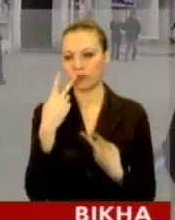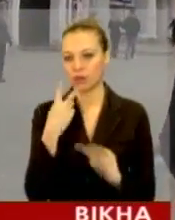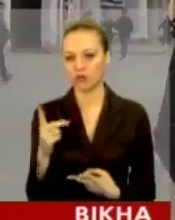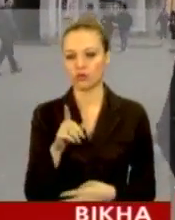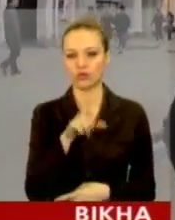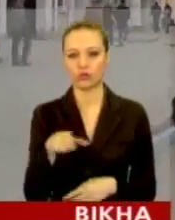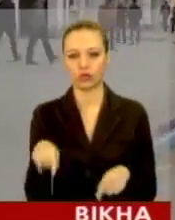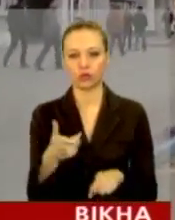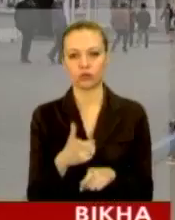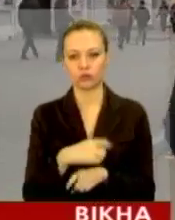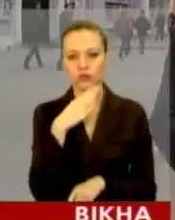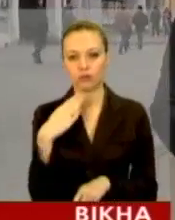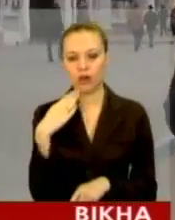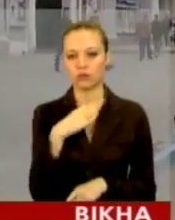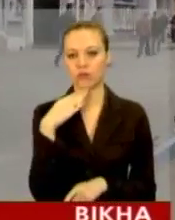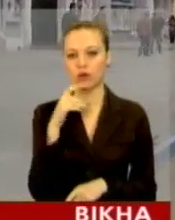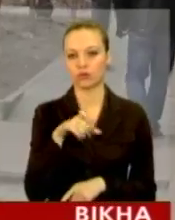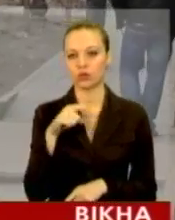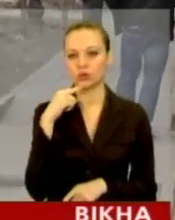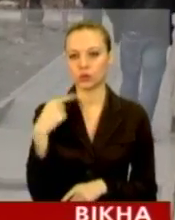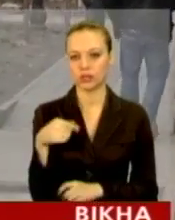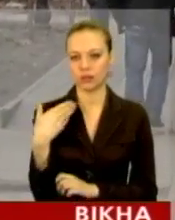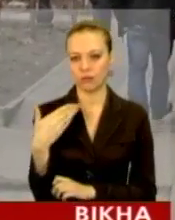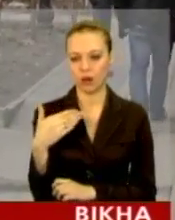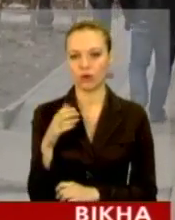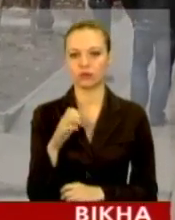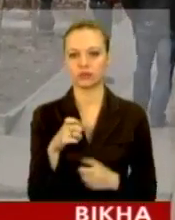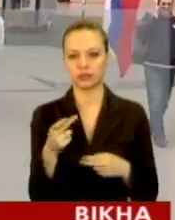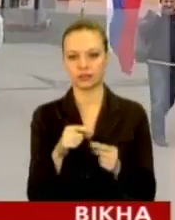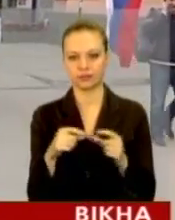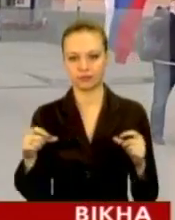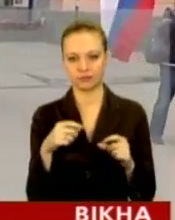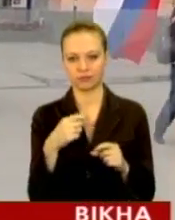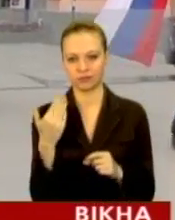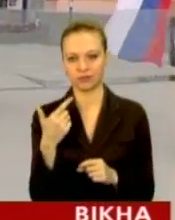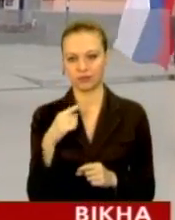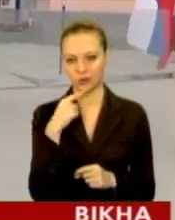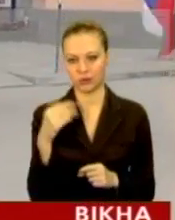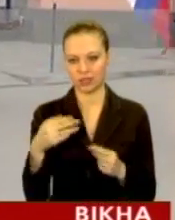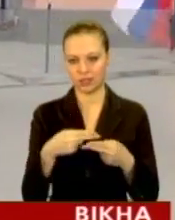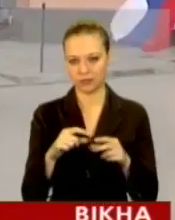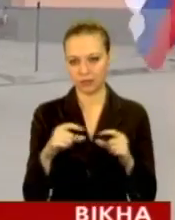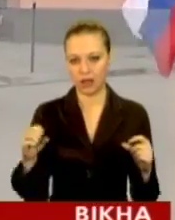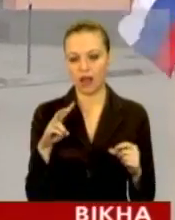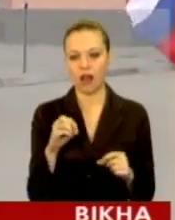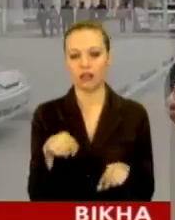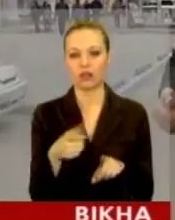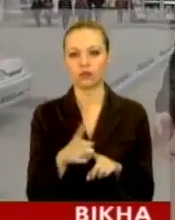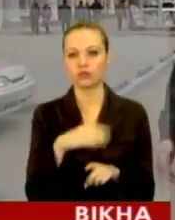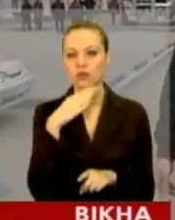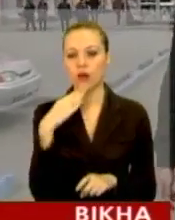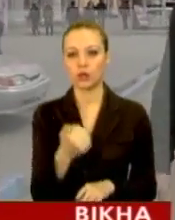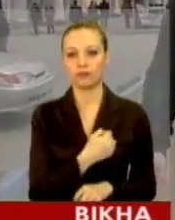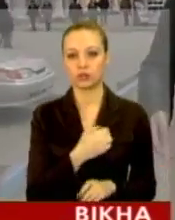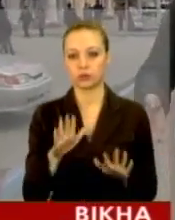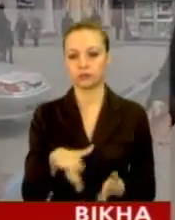що людей тут дуже багато. Багато людей з російськими прапорами, з георгіївськими стрічками. Але попри те, що дуже багато